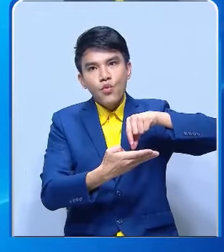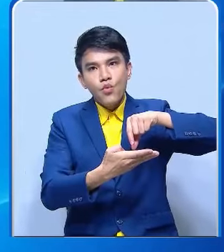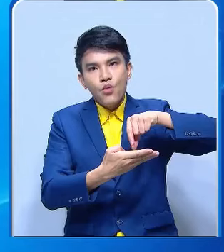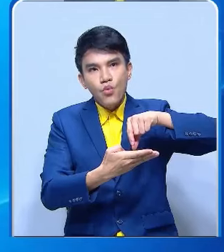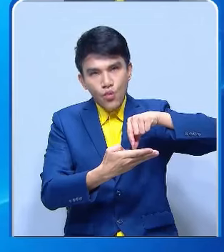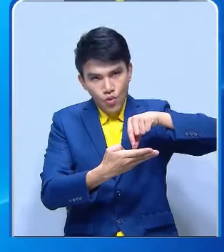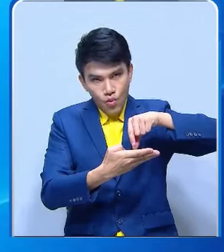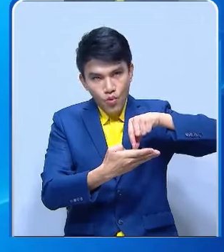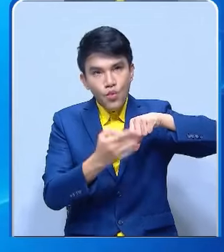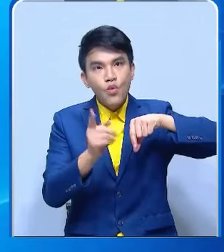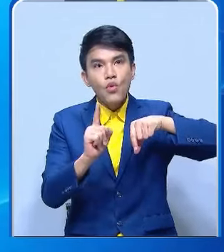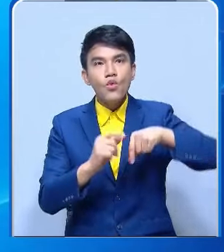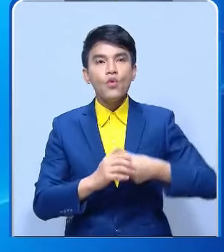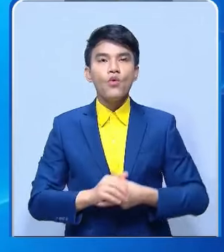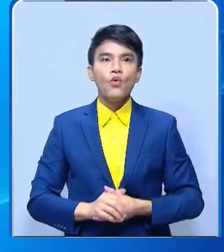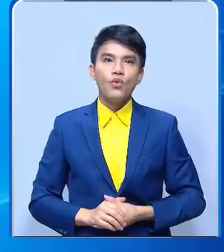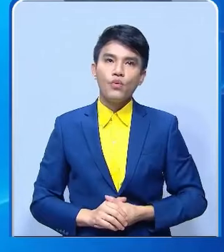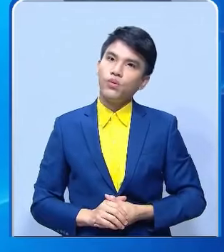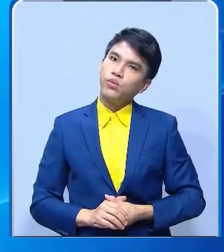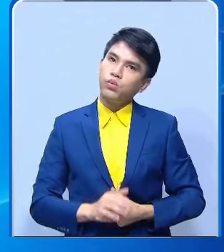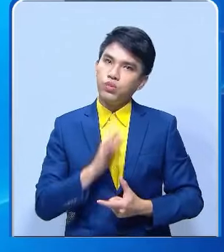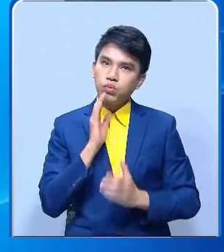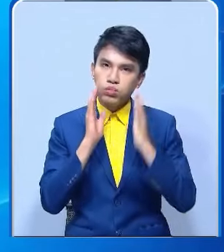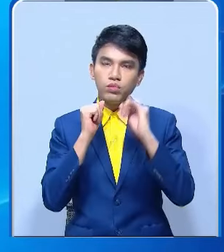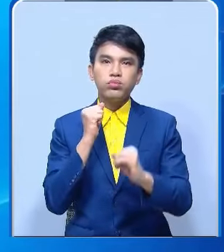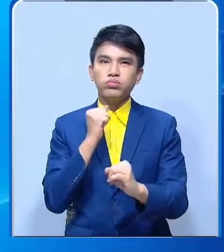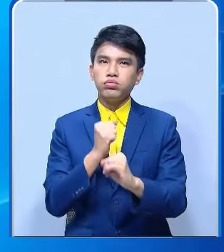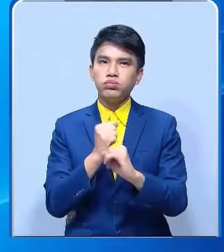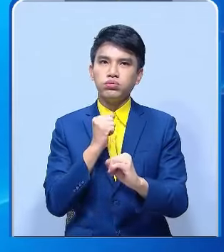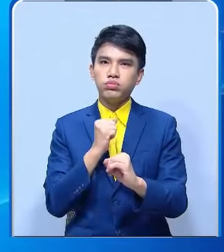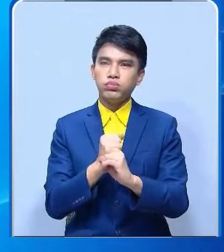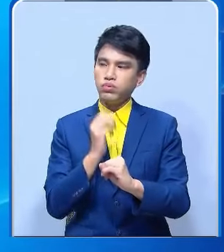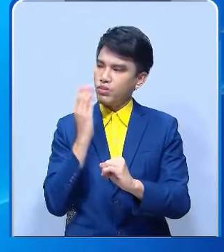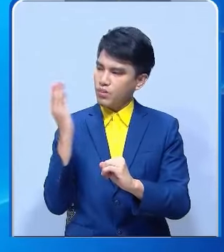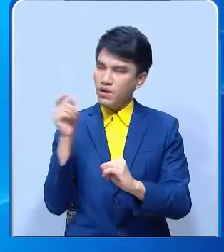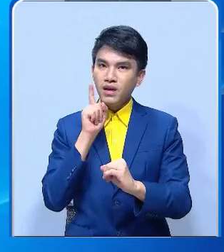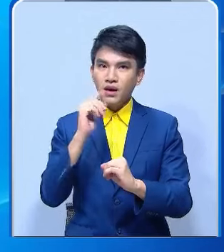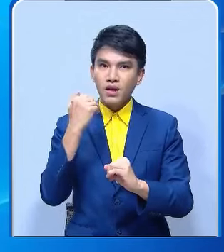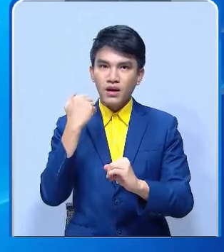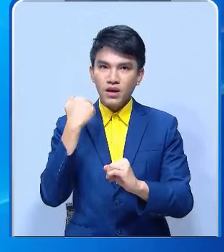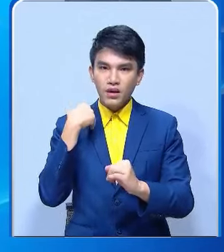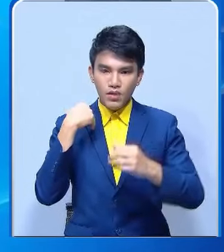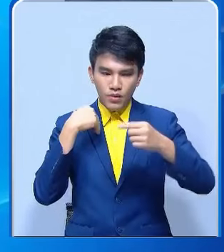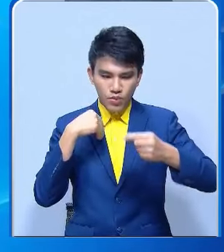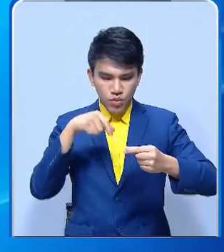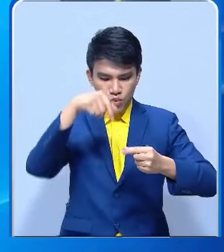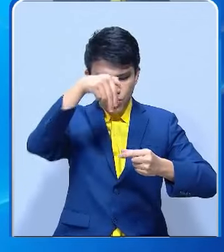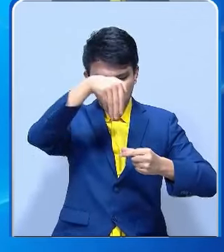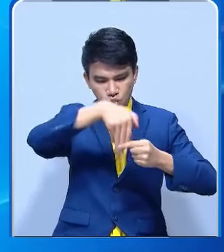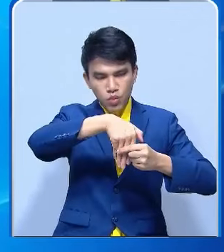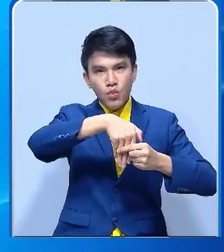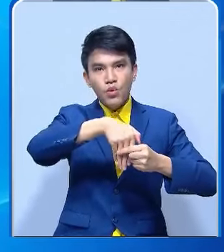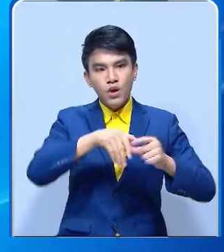าจริงๆถ้าช่างที่ทำรั้วเหล็กแบบนี้มันจะต้องมีตัวสต็อปเปอร์ก็คือตัวหยุดมันจะเป็นย